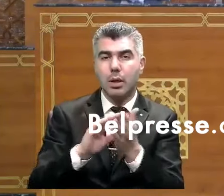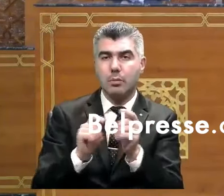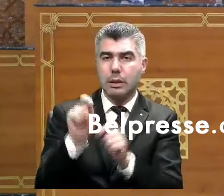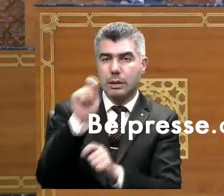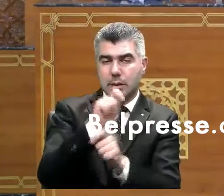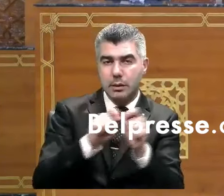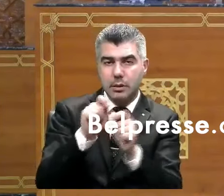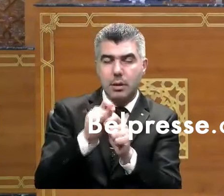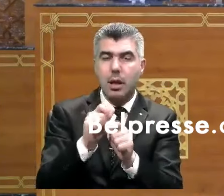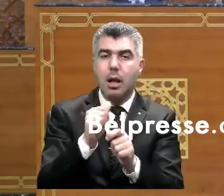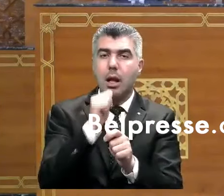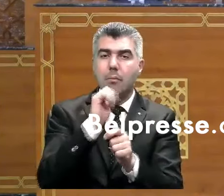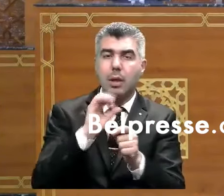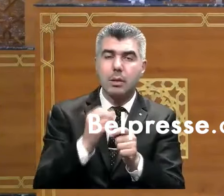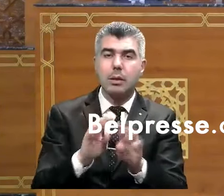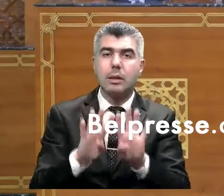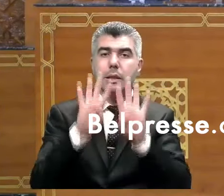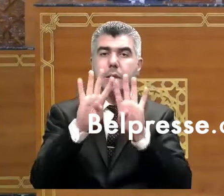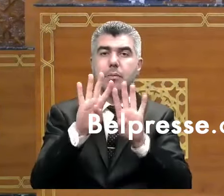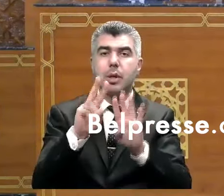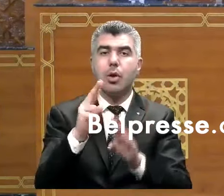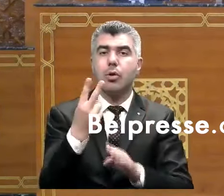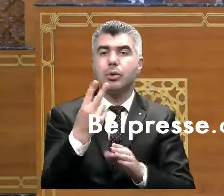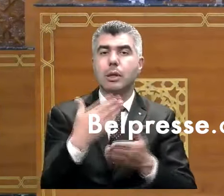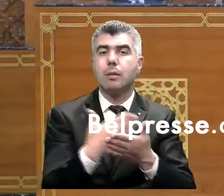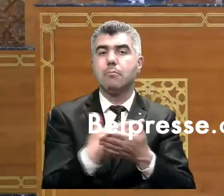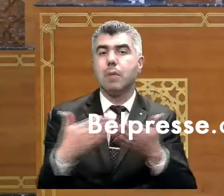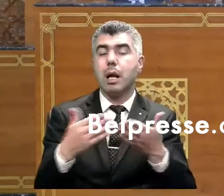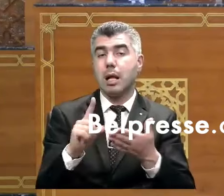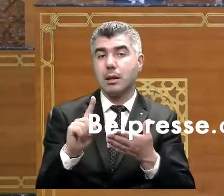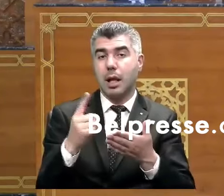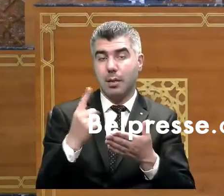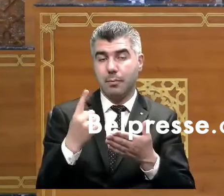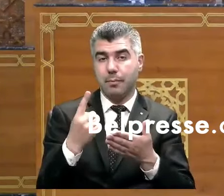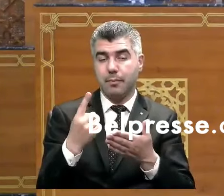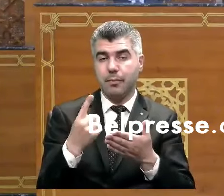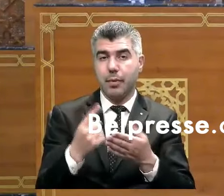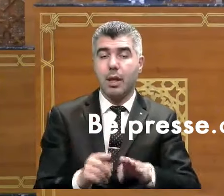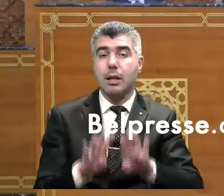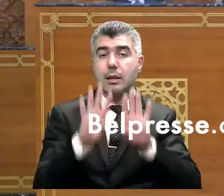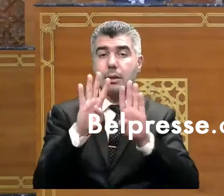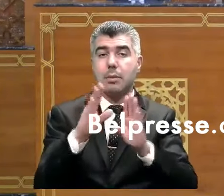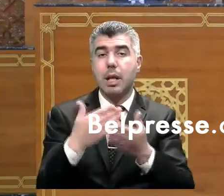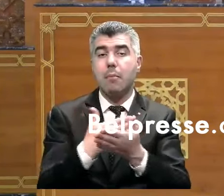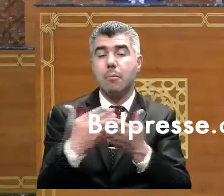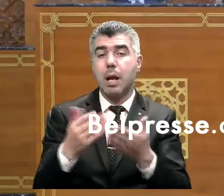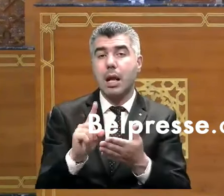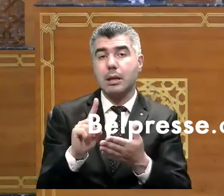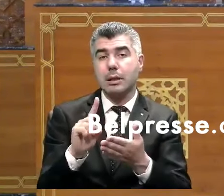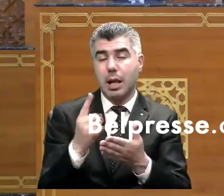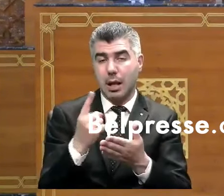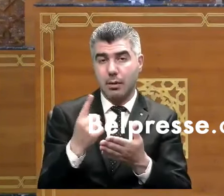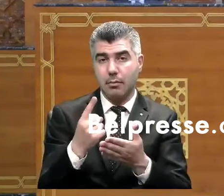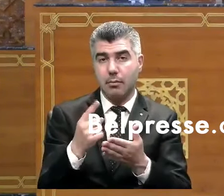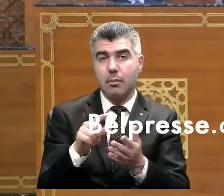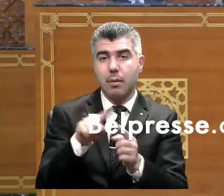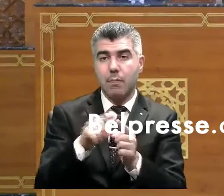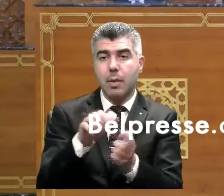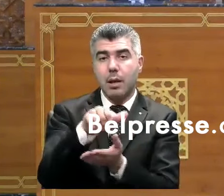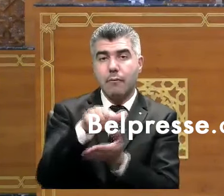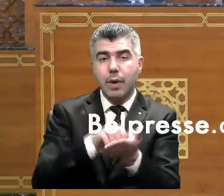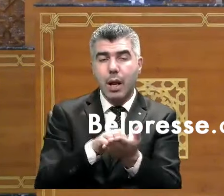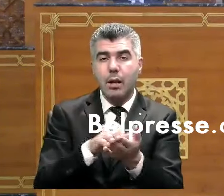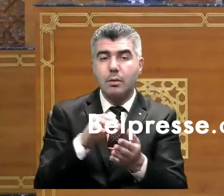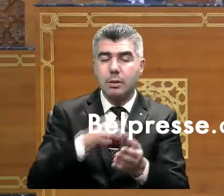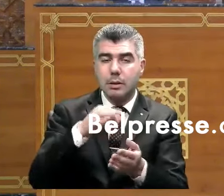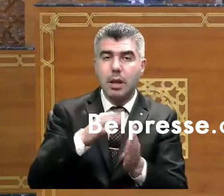في مياه السقي 28 مليار ديال الدرهم فيها 8 المليار ديال الدرهم مخصصه للسقي الموضعي